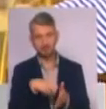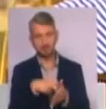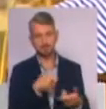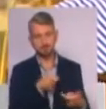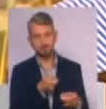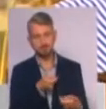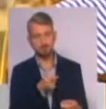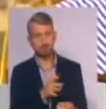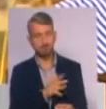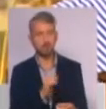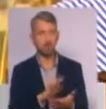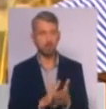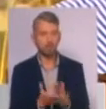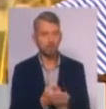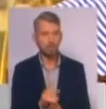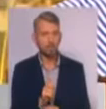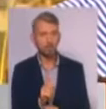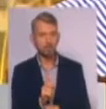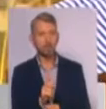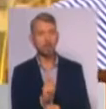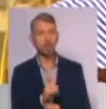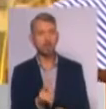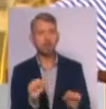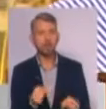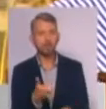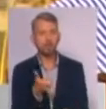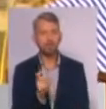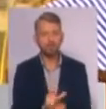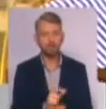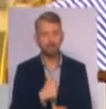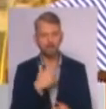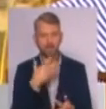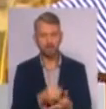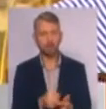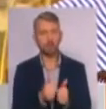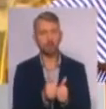і домовились, що якомога більше я своїх колег